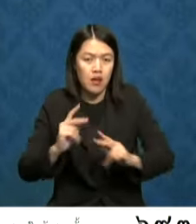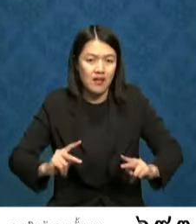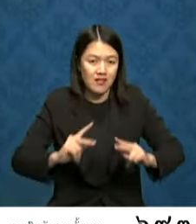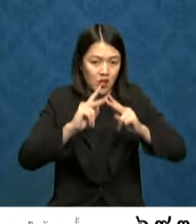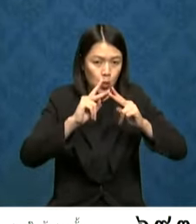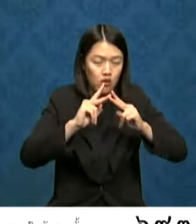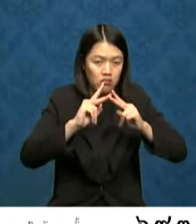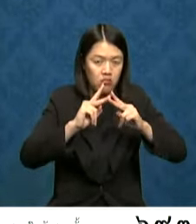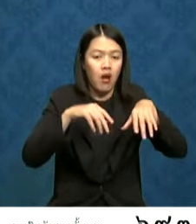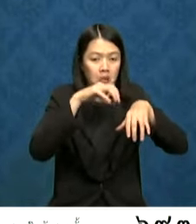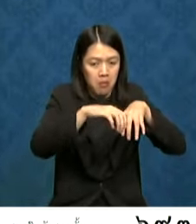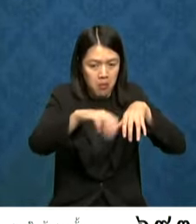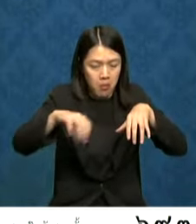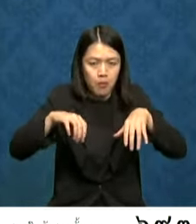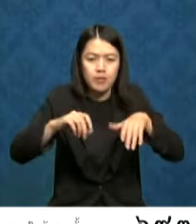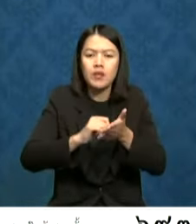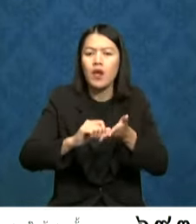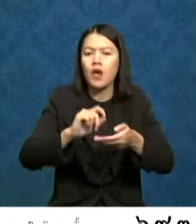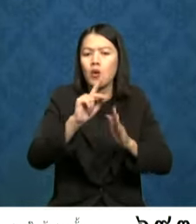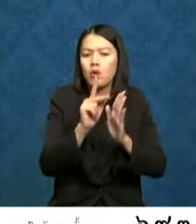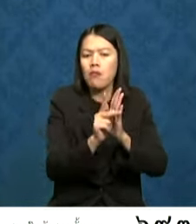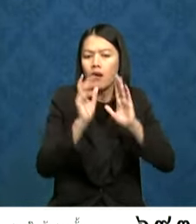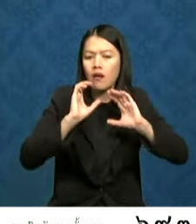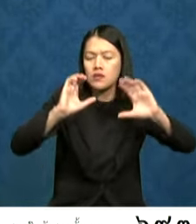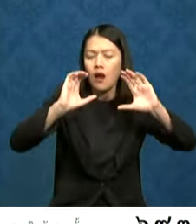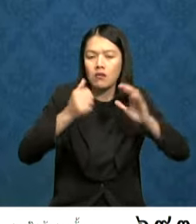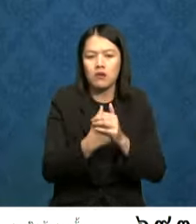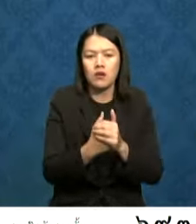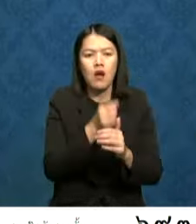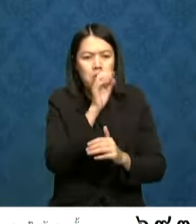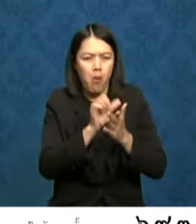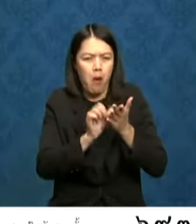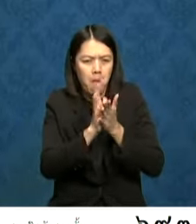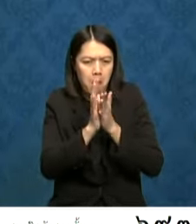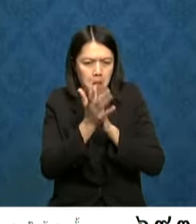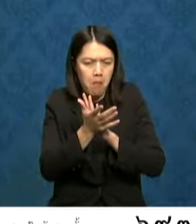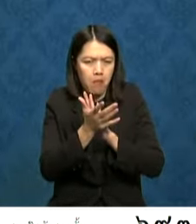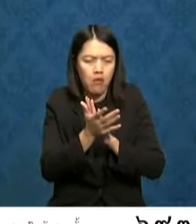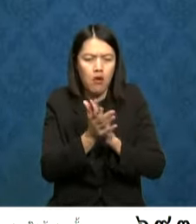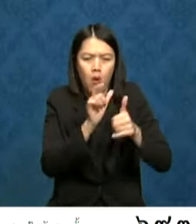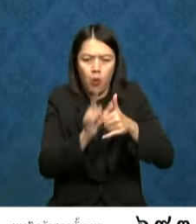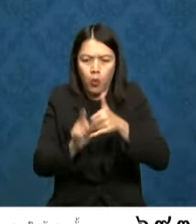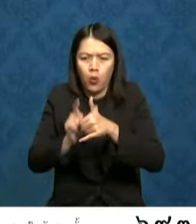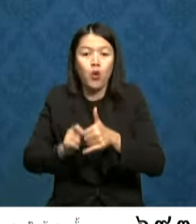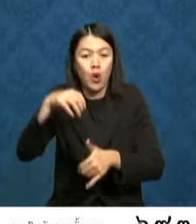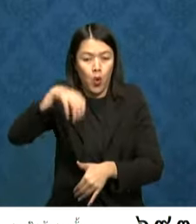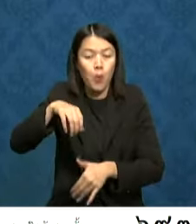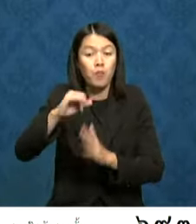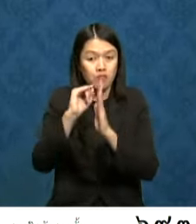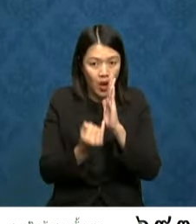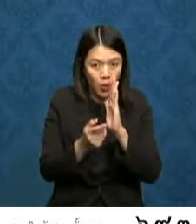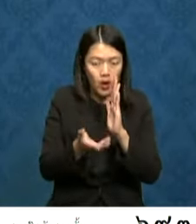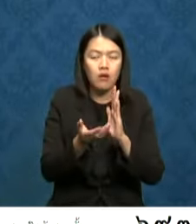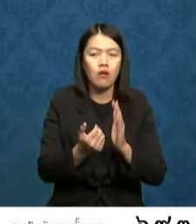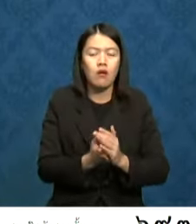กรมไม่มีการพูดถึงการแก้กฎหมายบริหารราชการแผ่นดินพูดถึงเรื่องของการปรับเปลี่ยนการเป็นนิติบุคคลของกรมแล้วก็จังหวัดนะ